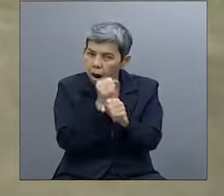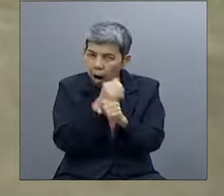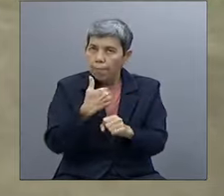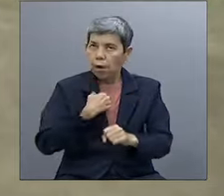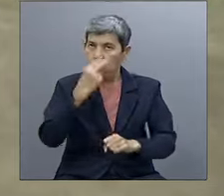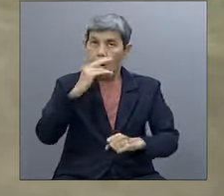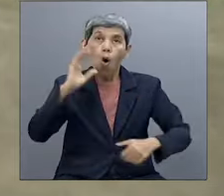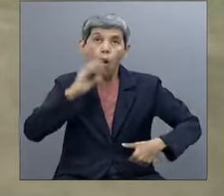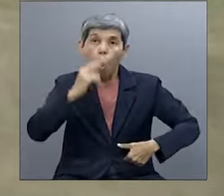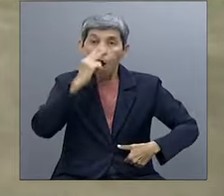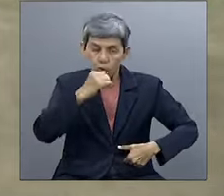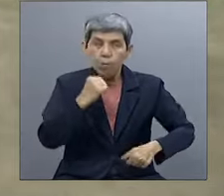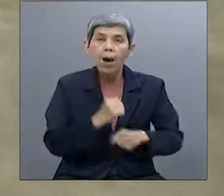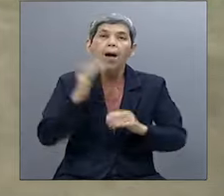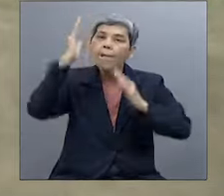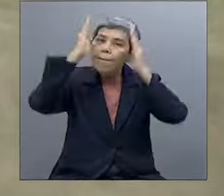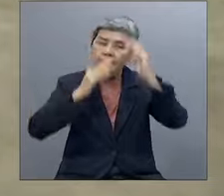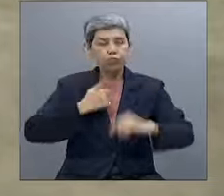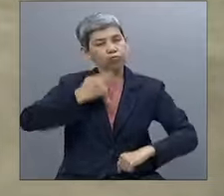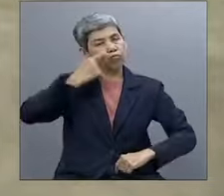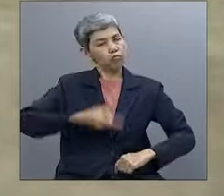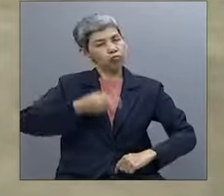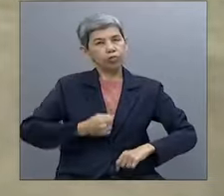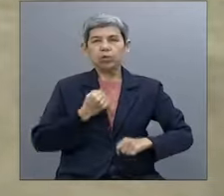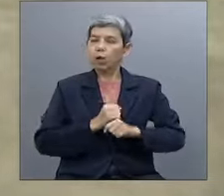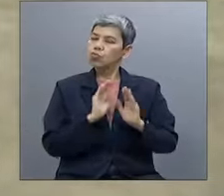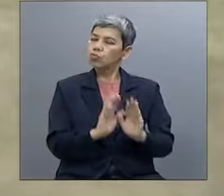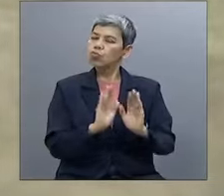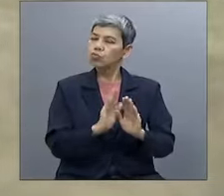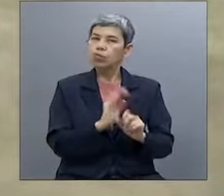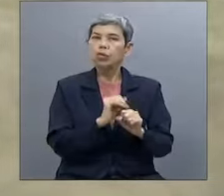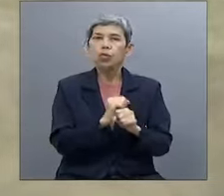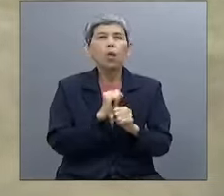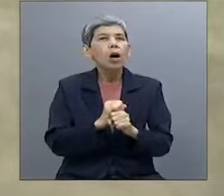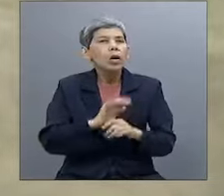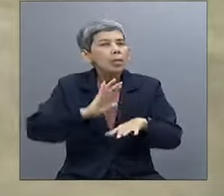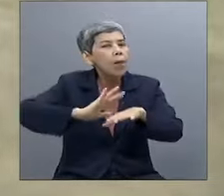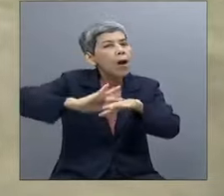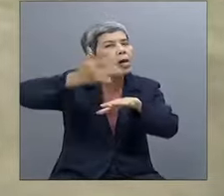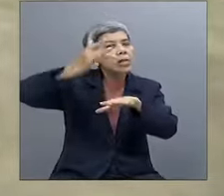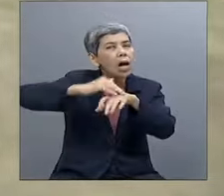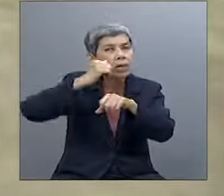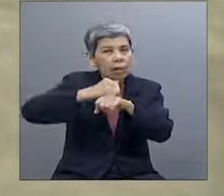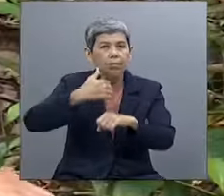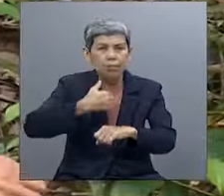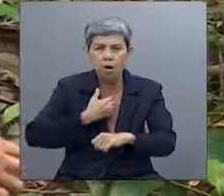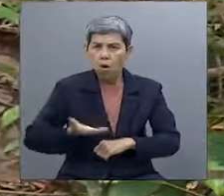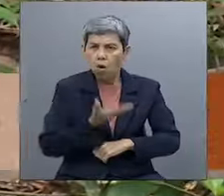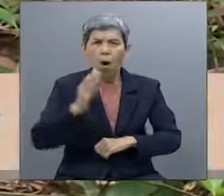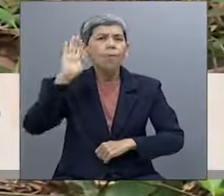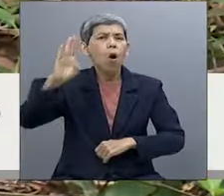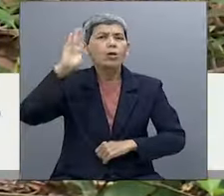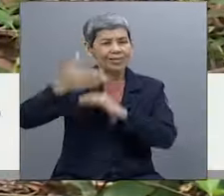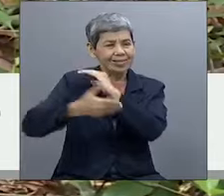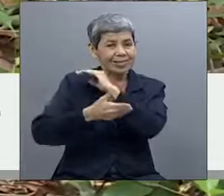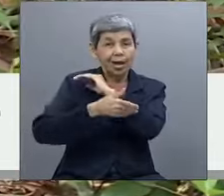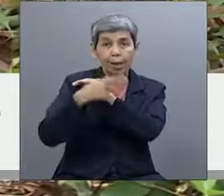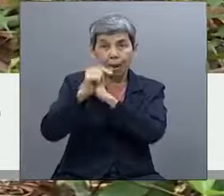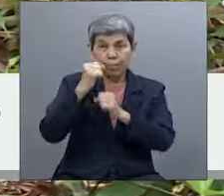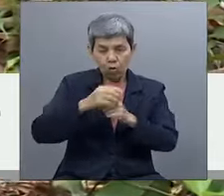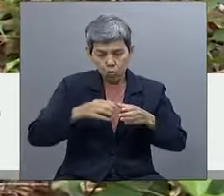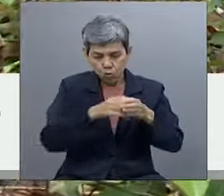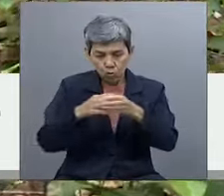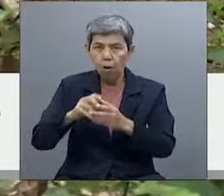โลกได้เห็นนะคะว่ามาเลเซียยึดมั่นในการอนุรักษ์ความหลากหลายทางชีวภาพพร้อมทั้งเรียกร้องให้บริษัทน้ำมันปาล์ร่วมมือกับกลุ่ม